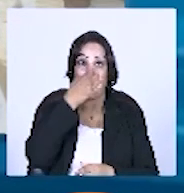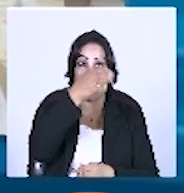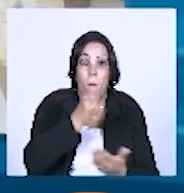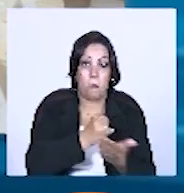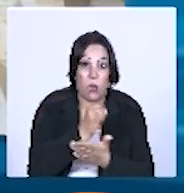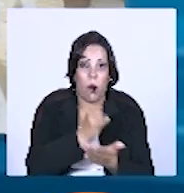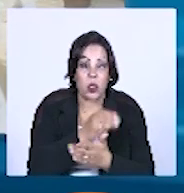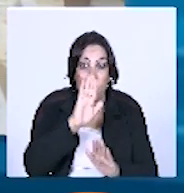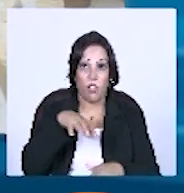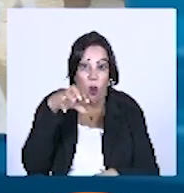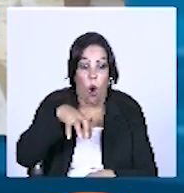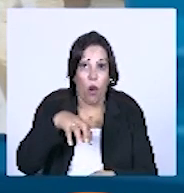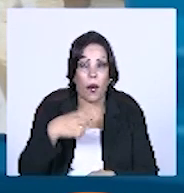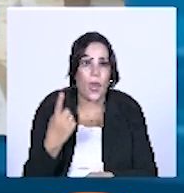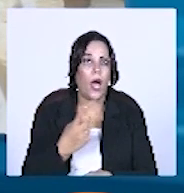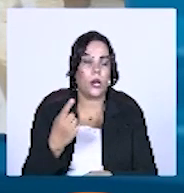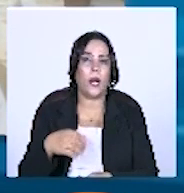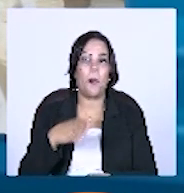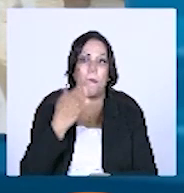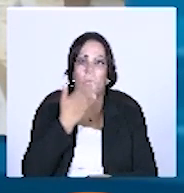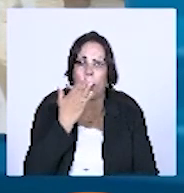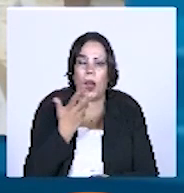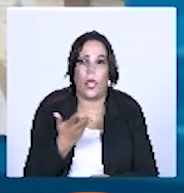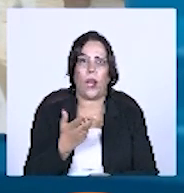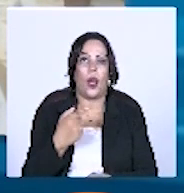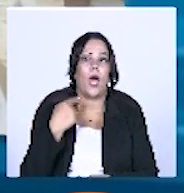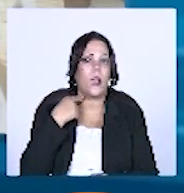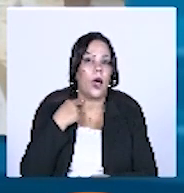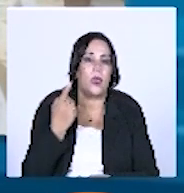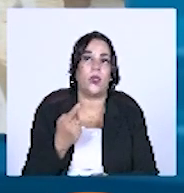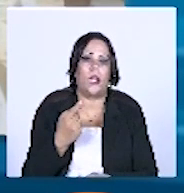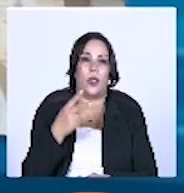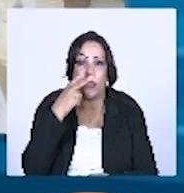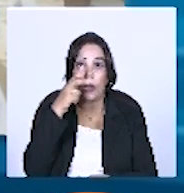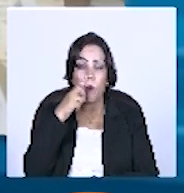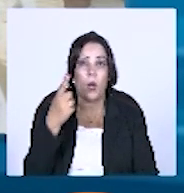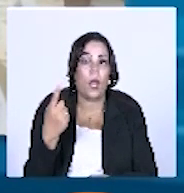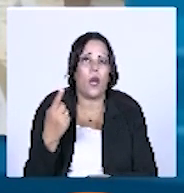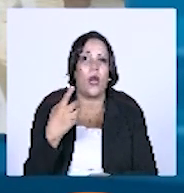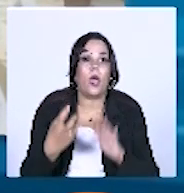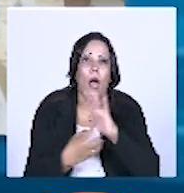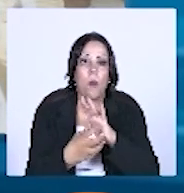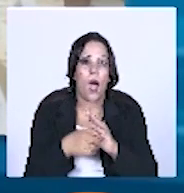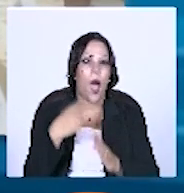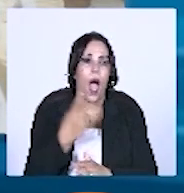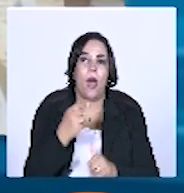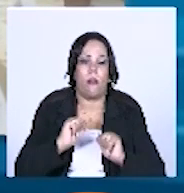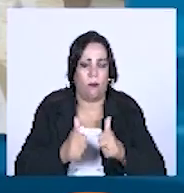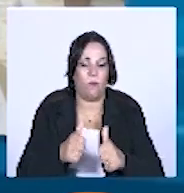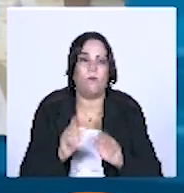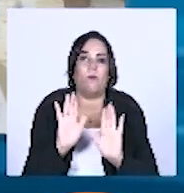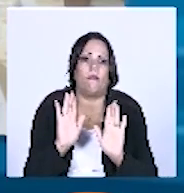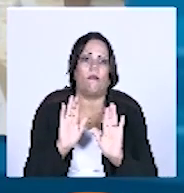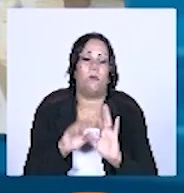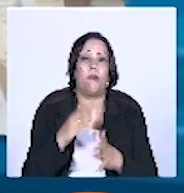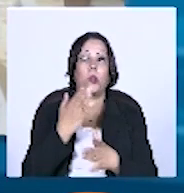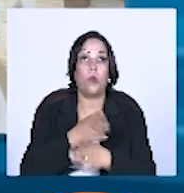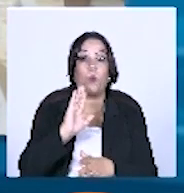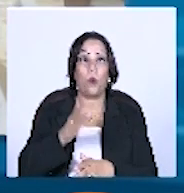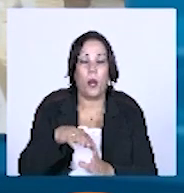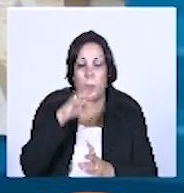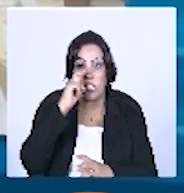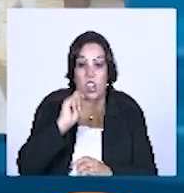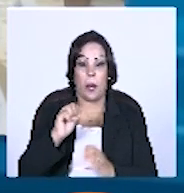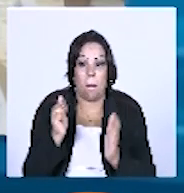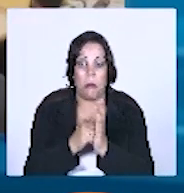التعليم في القاهره ابتدائي ولا اعدادي ولا ثانوي ولا تروح الجامعه يعني ما عندناش المشكله دي حتى لو ممكن تخرج بره